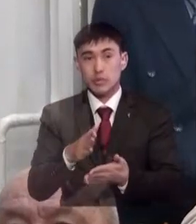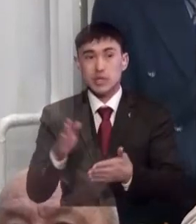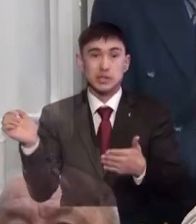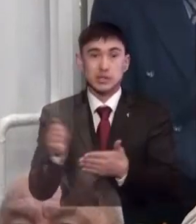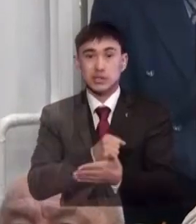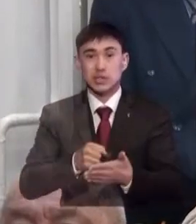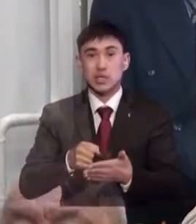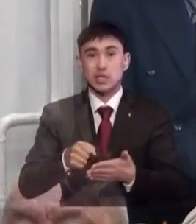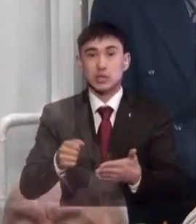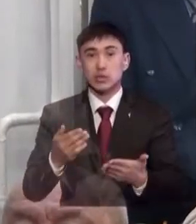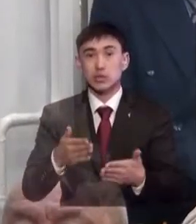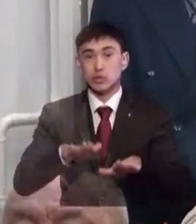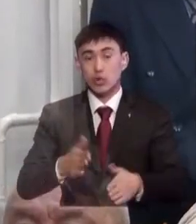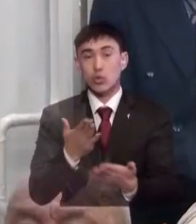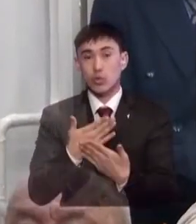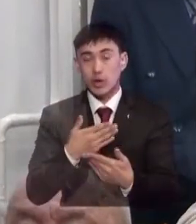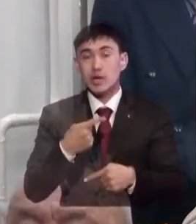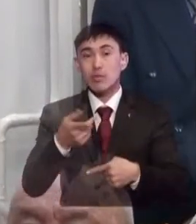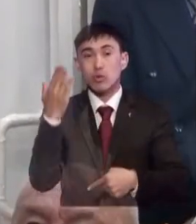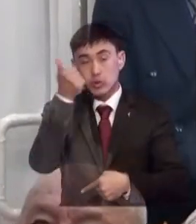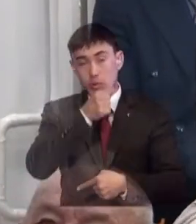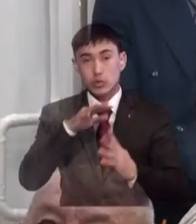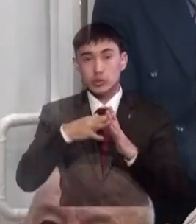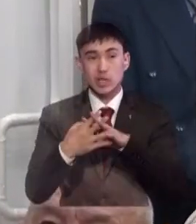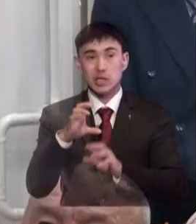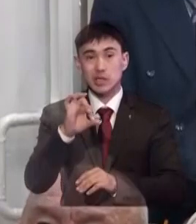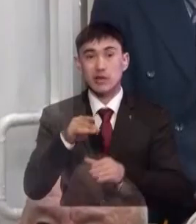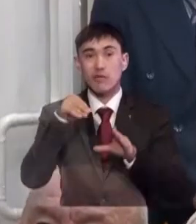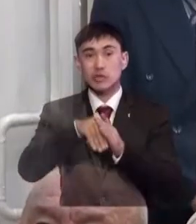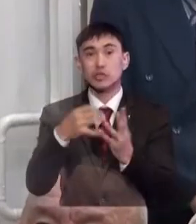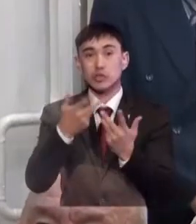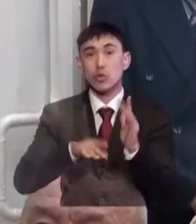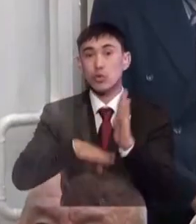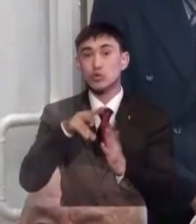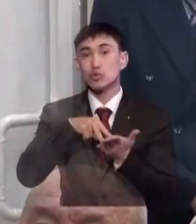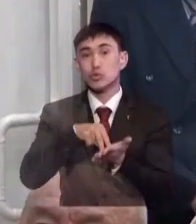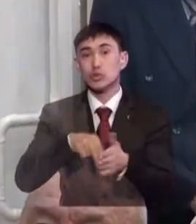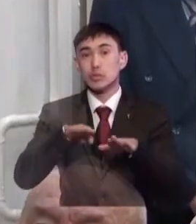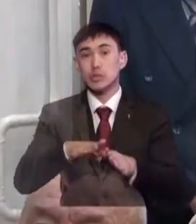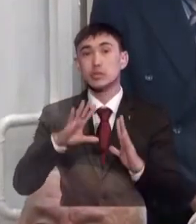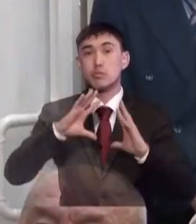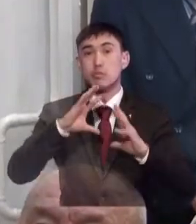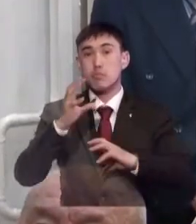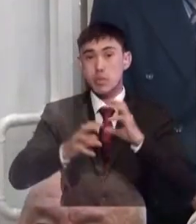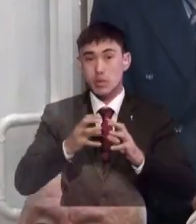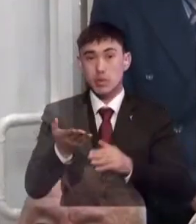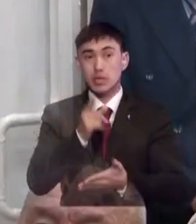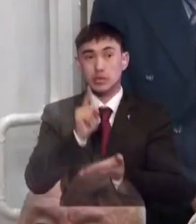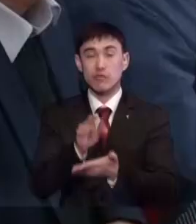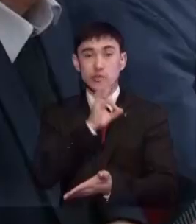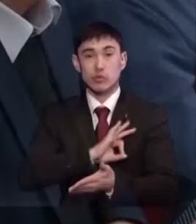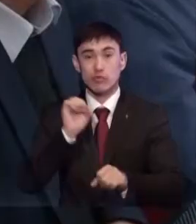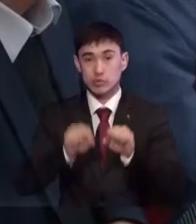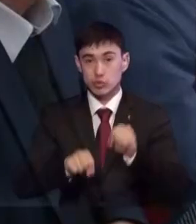снести зону отдыха. Хочу напомнить, что в прошлом году село Саты вошло в число лучших туристических мест мира, поэтому мы должны воспользоваться